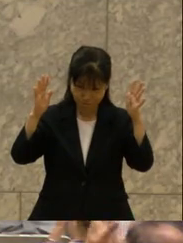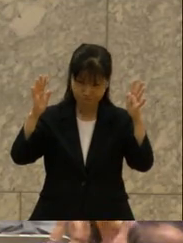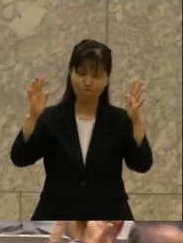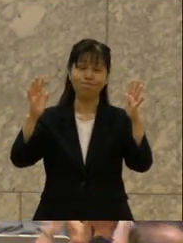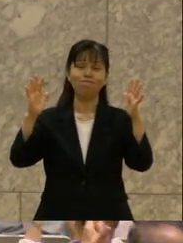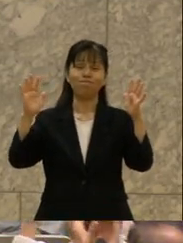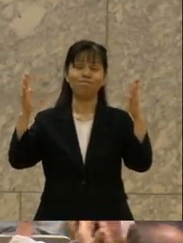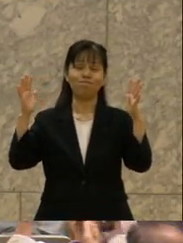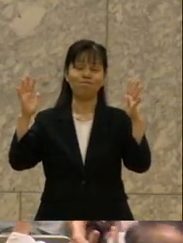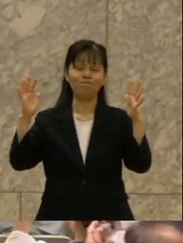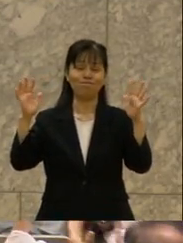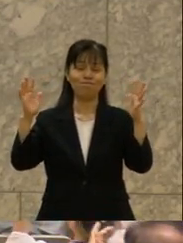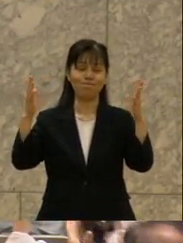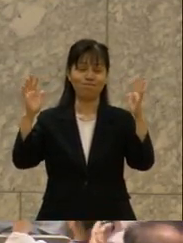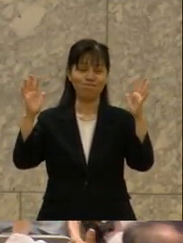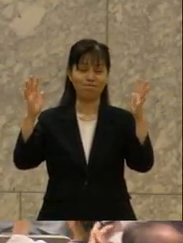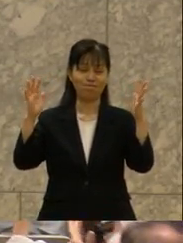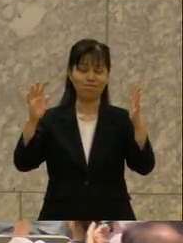ます